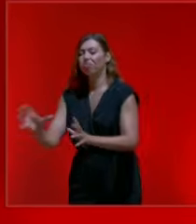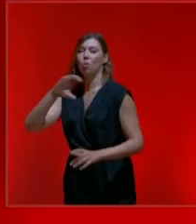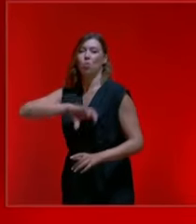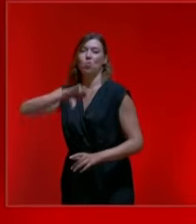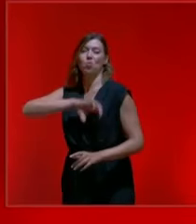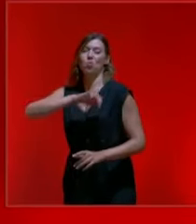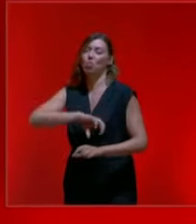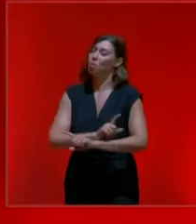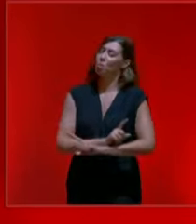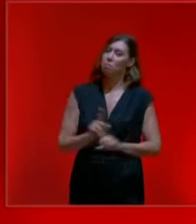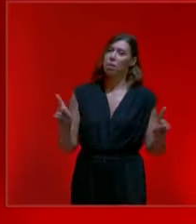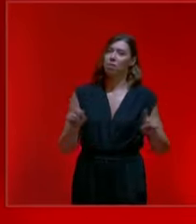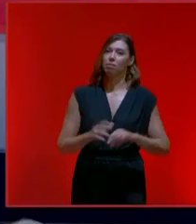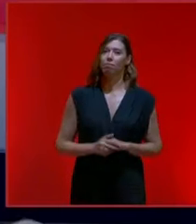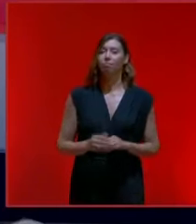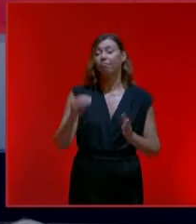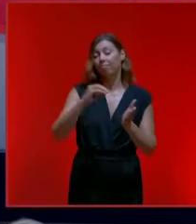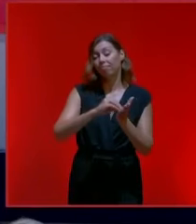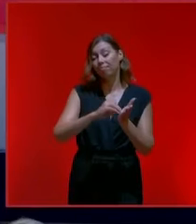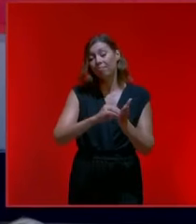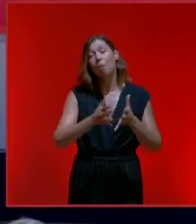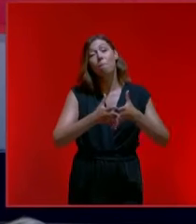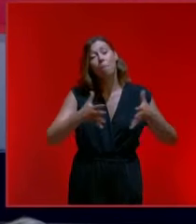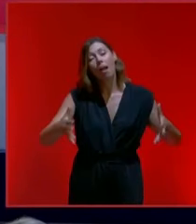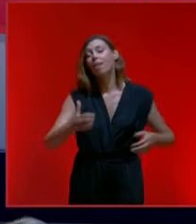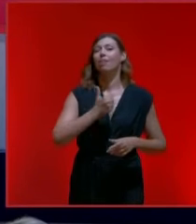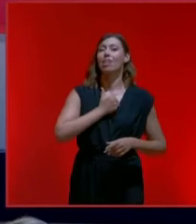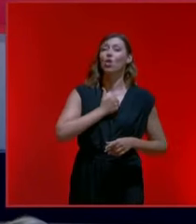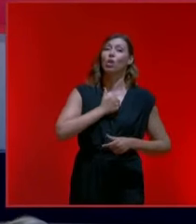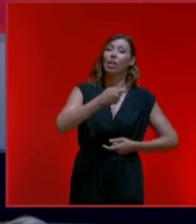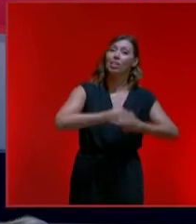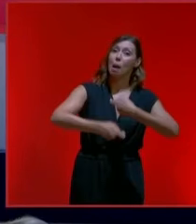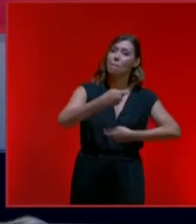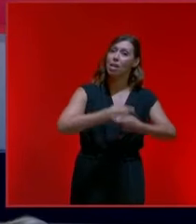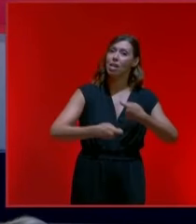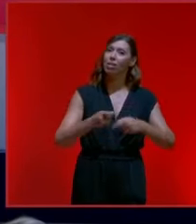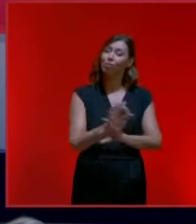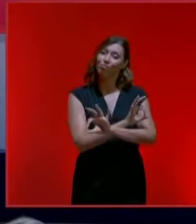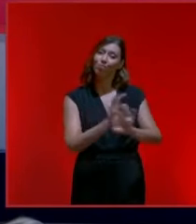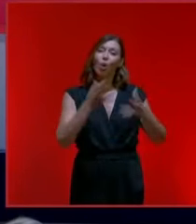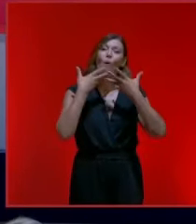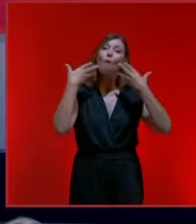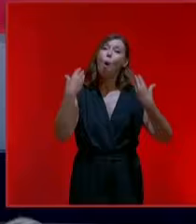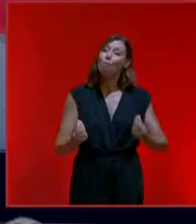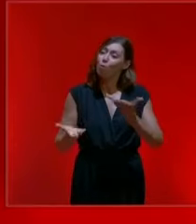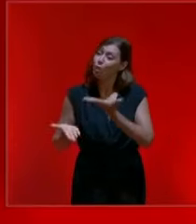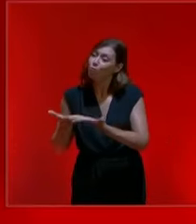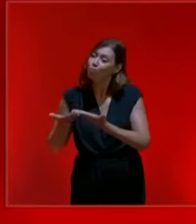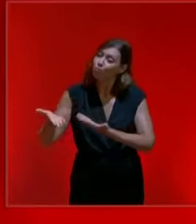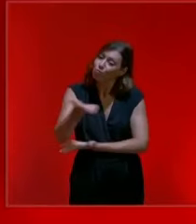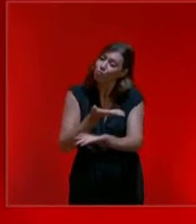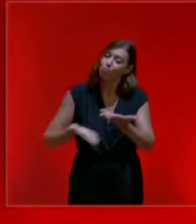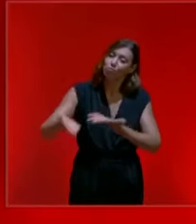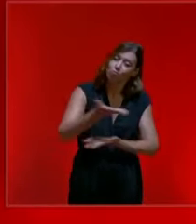Αλλά και οι μεγάλες ιδιωτικές επιχειρήσεις λειτουργούν μέσα στο ευρύτερο κοινωνικό συμφέρον και δεν το θέτουν σε κίνδυνο.